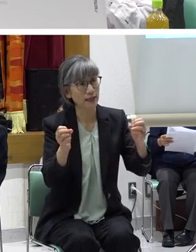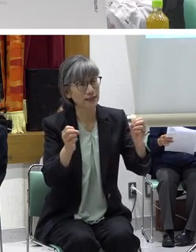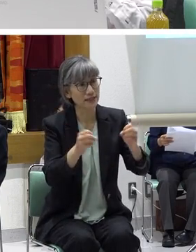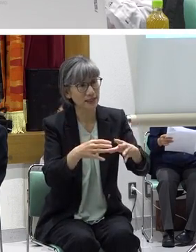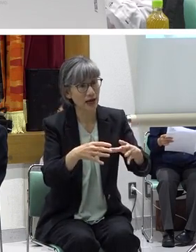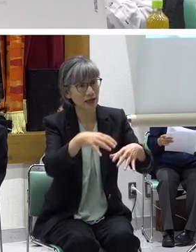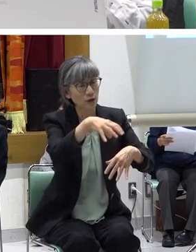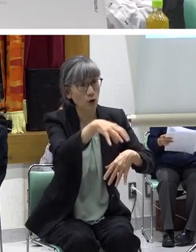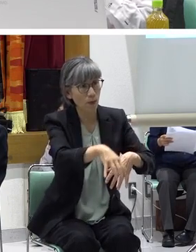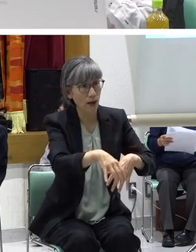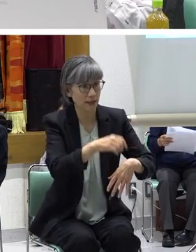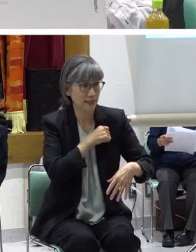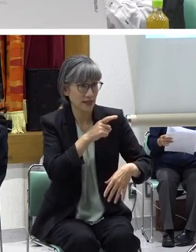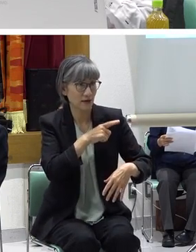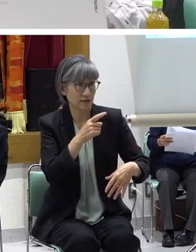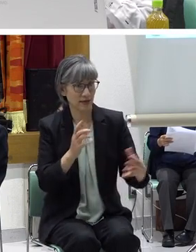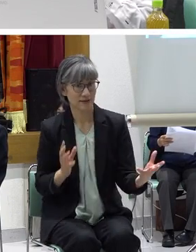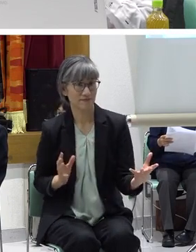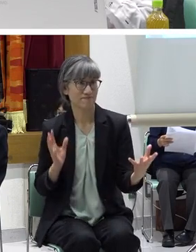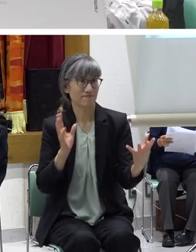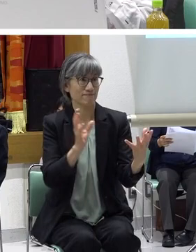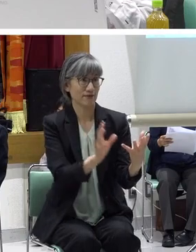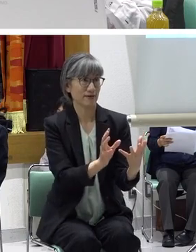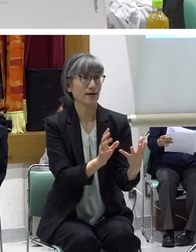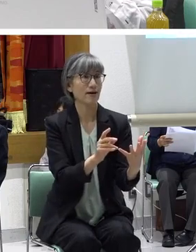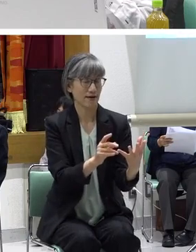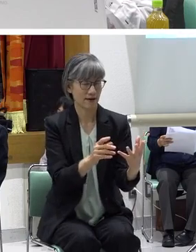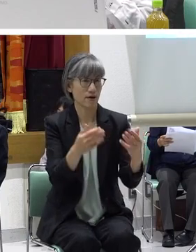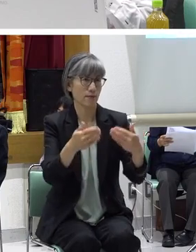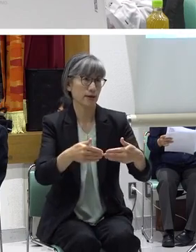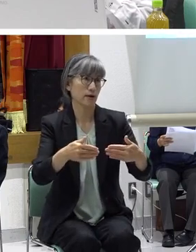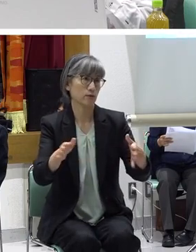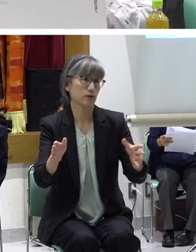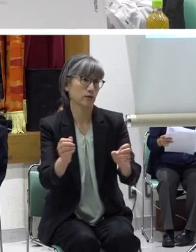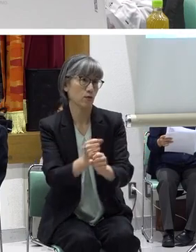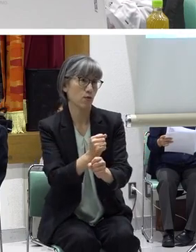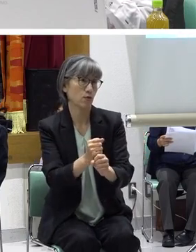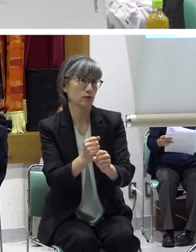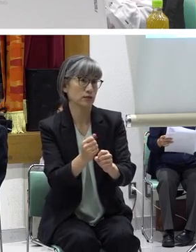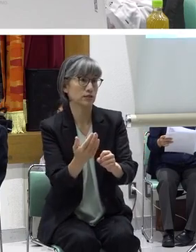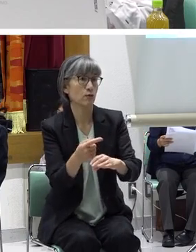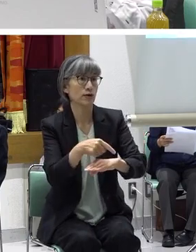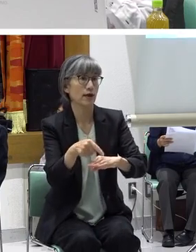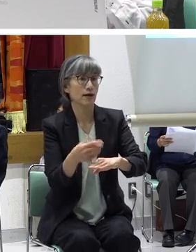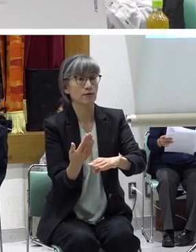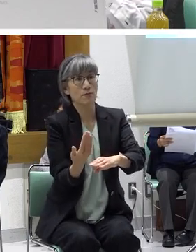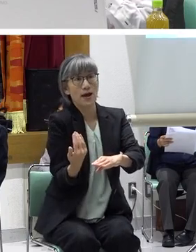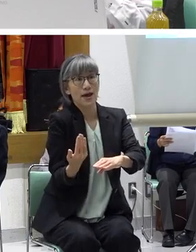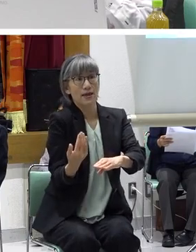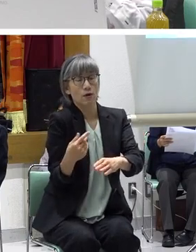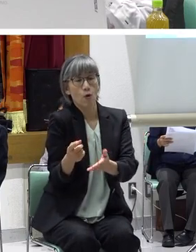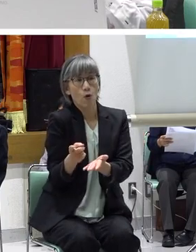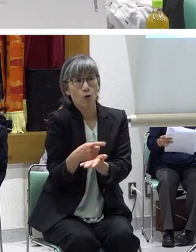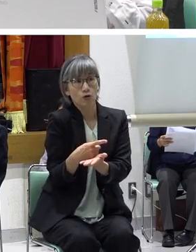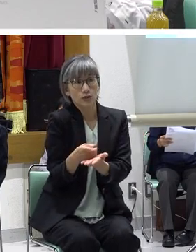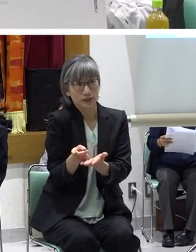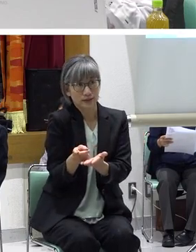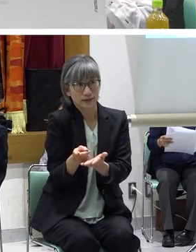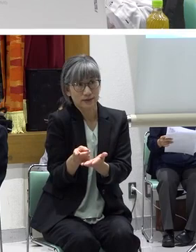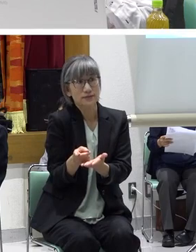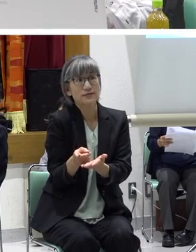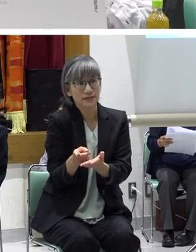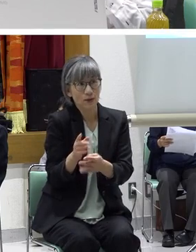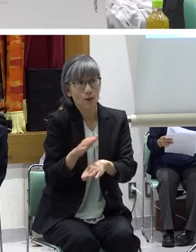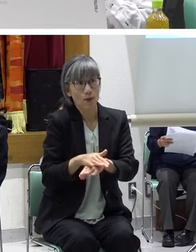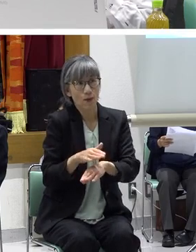的に参加をしてバリアフリー化の工事をする前の方針や構想を考